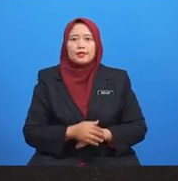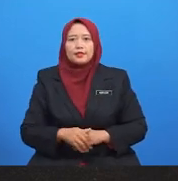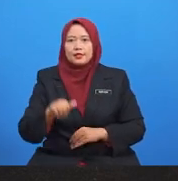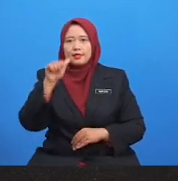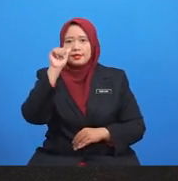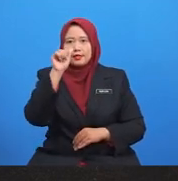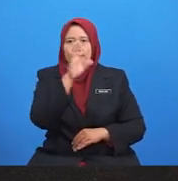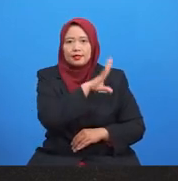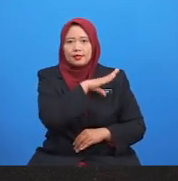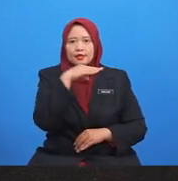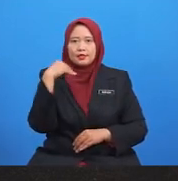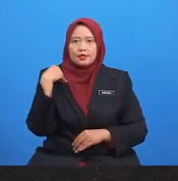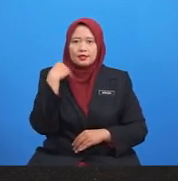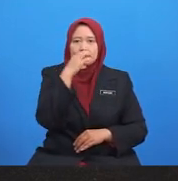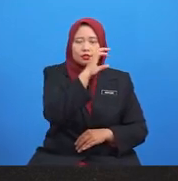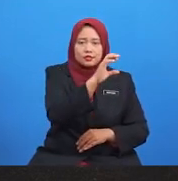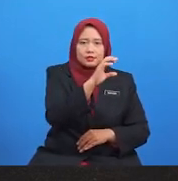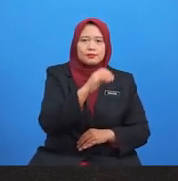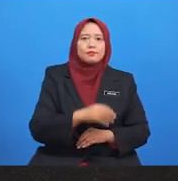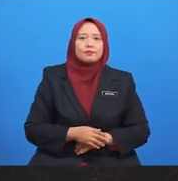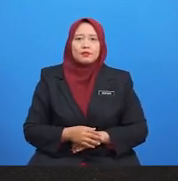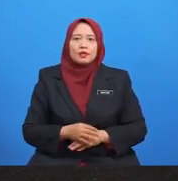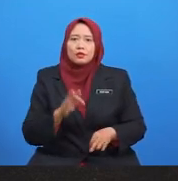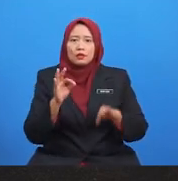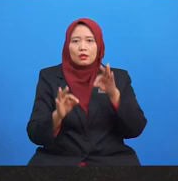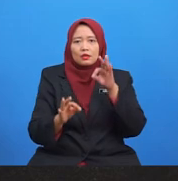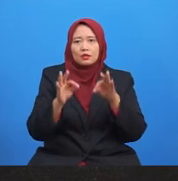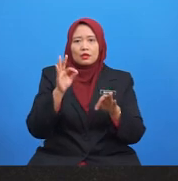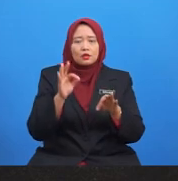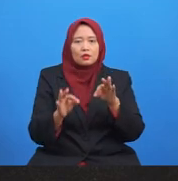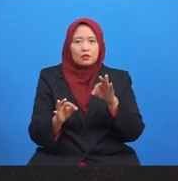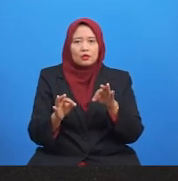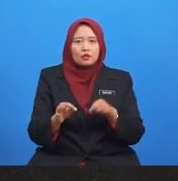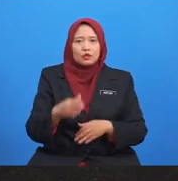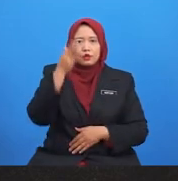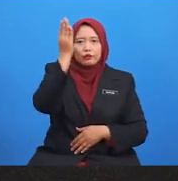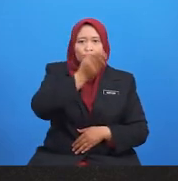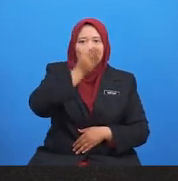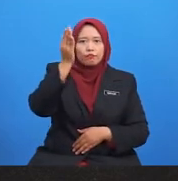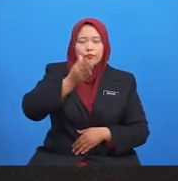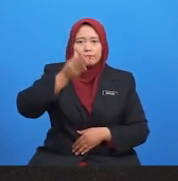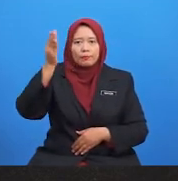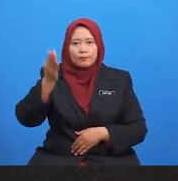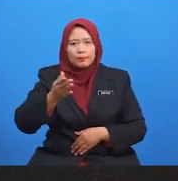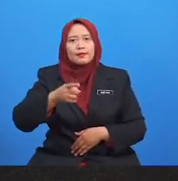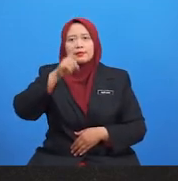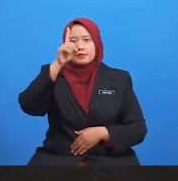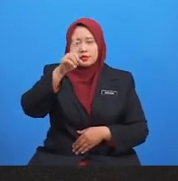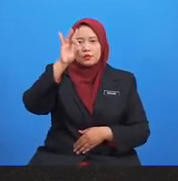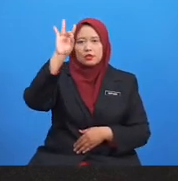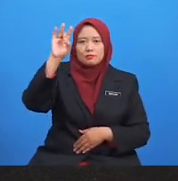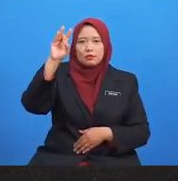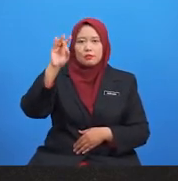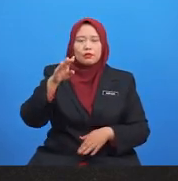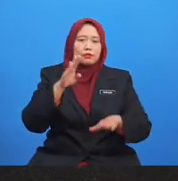paksi Y pada titik C. Jika rantau belorek dikisarkan melalui 180 darjah pada